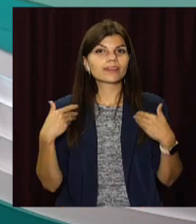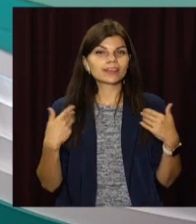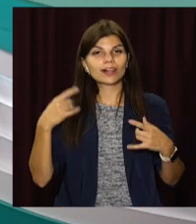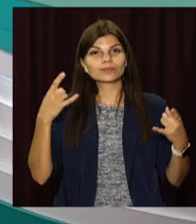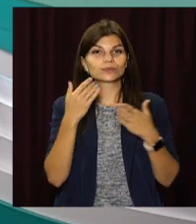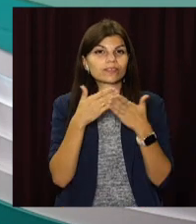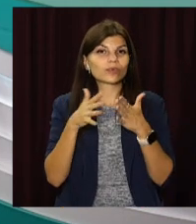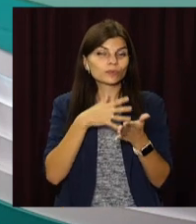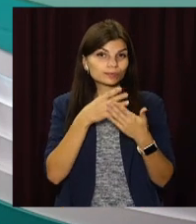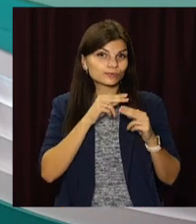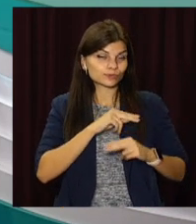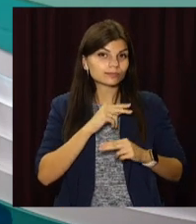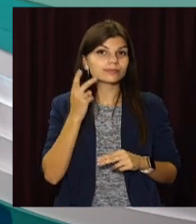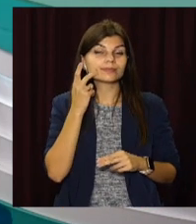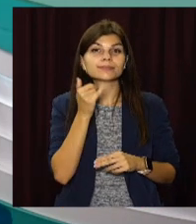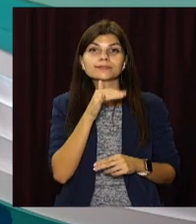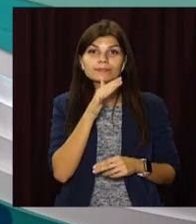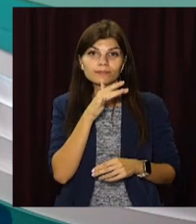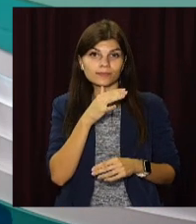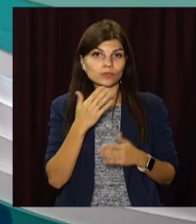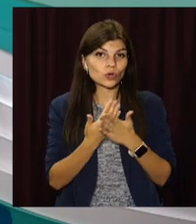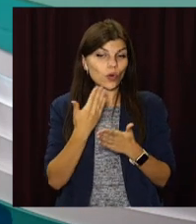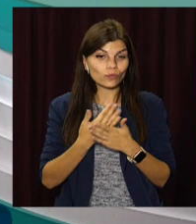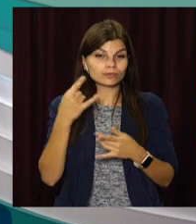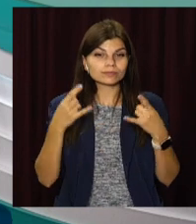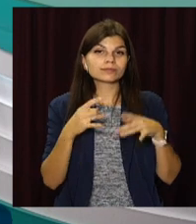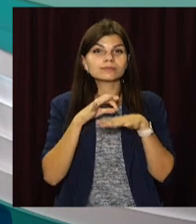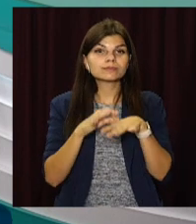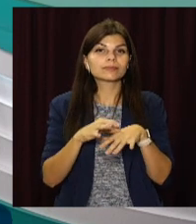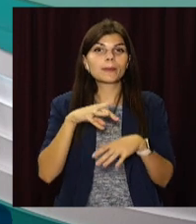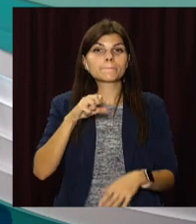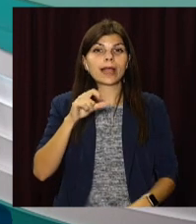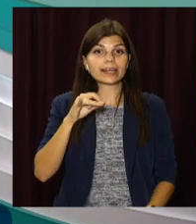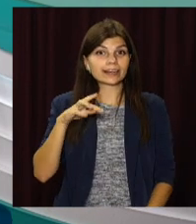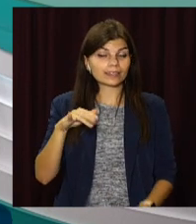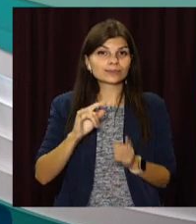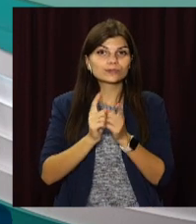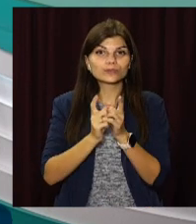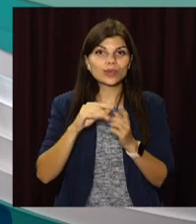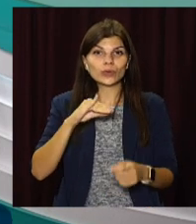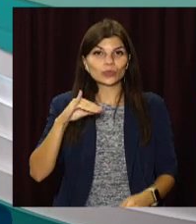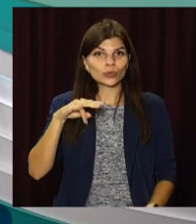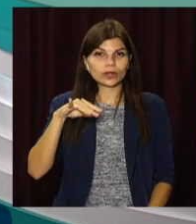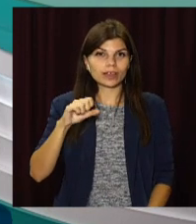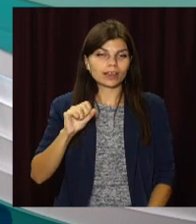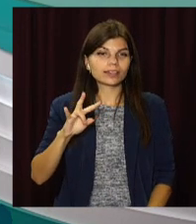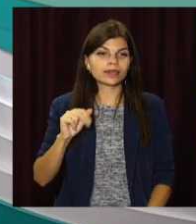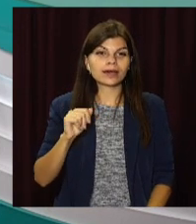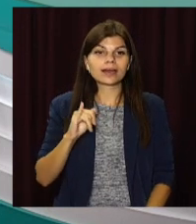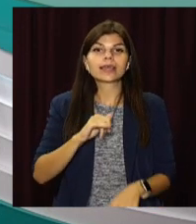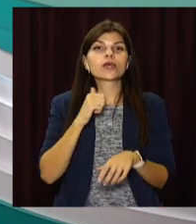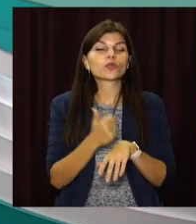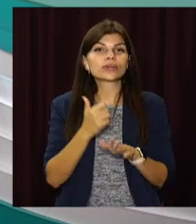Вітаю, відкритий, продовжую свою роботу, як завжди, о цій порі новини. Для вас працюють Марія Требушенко та сурдоперекладачка Юліана